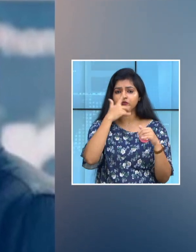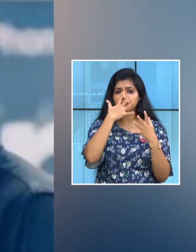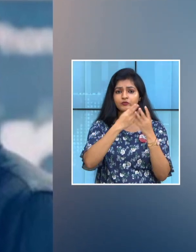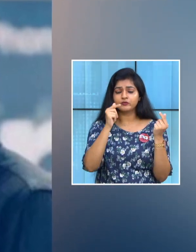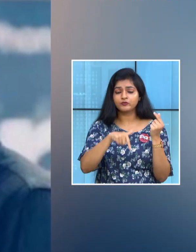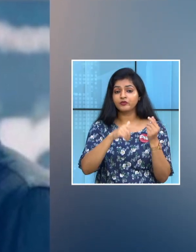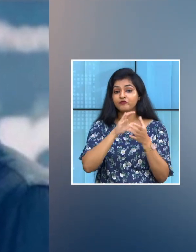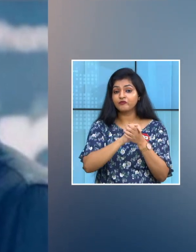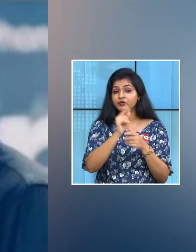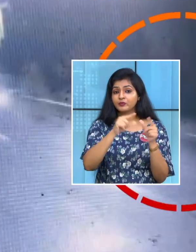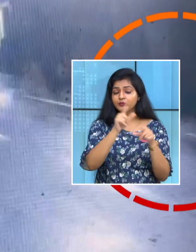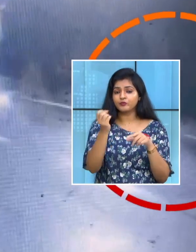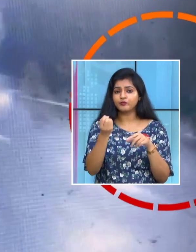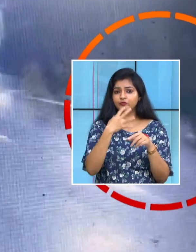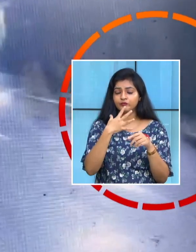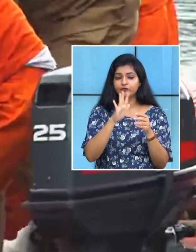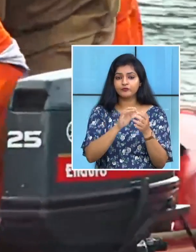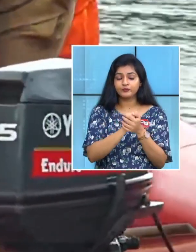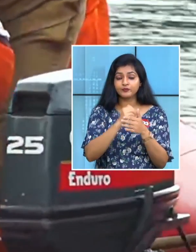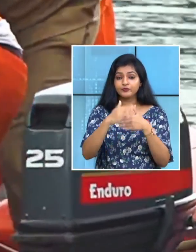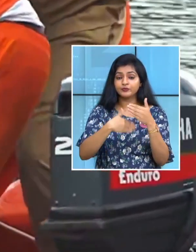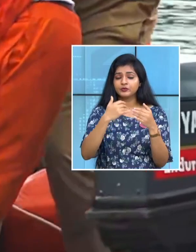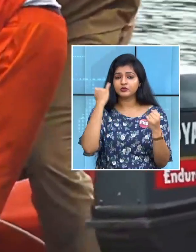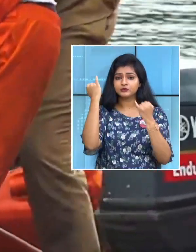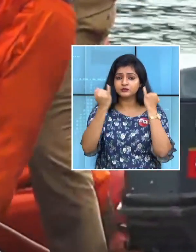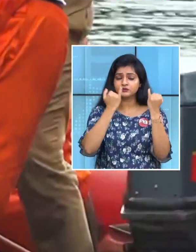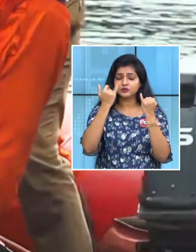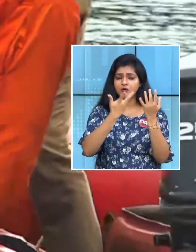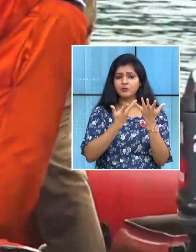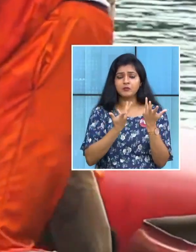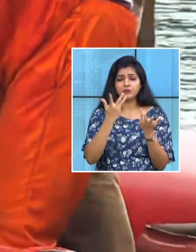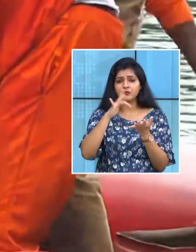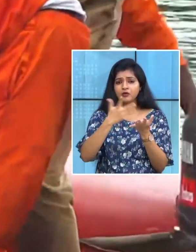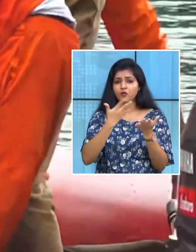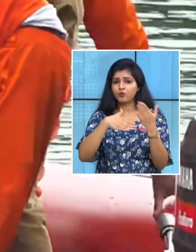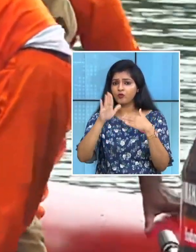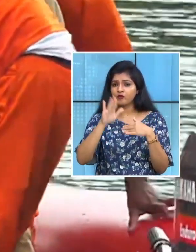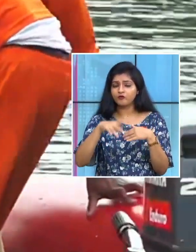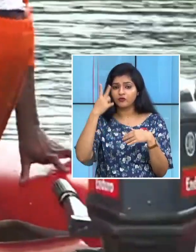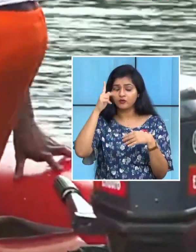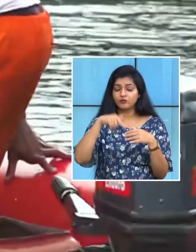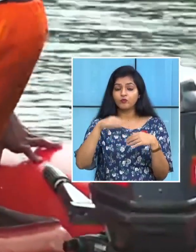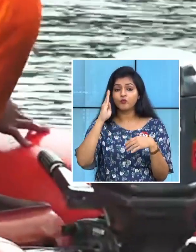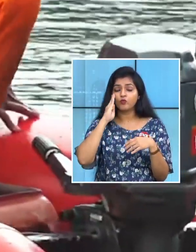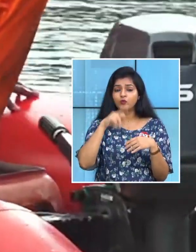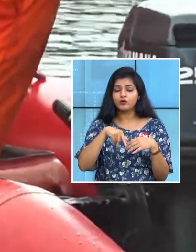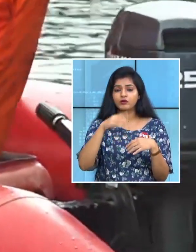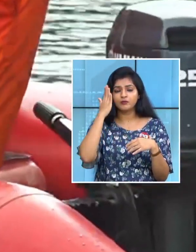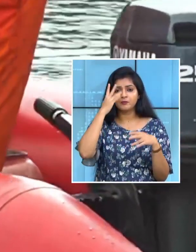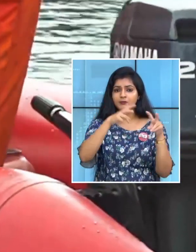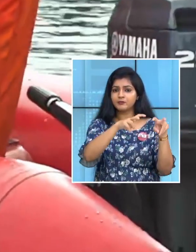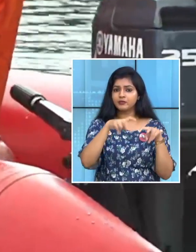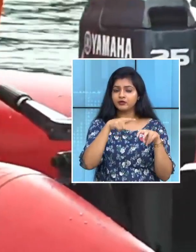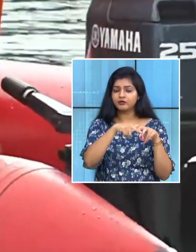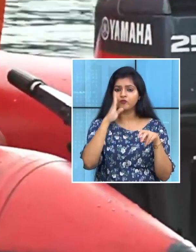സുഹൃത്തുക്കൾ തന്നെയാണ് ആദ്യം കണ്ടെത്തുന്നത്. ഇദ്ദേഹത്തിനെ കുറിച്ച് തിരഞ്ഞപ്പോൾ, ഇദ്ദേഹം എവിടെയെങ്കിലും പോയിട്ടുണ്ടോ എന്ന് തിരഞ്ഞപ്പോൾ ഫോൺ കിടക്കുന്ന